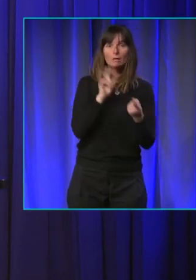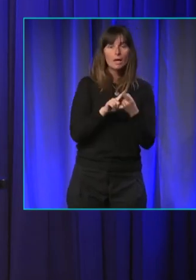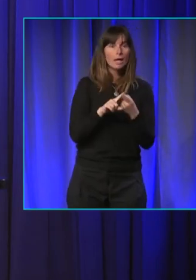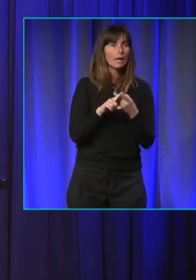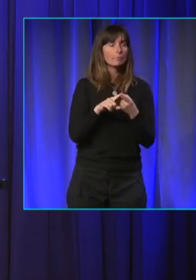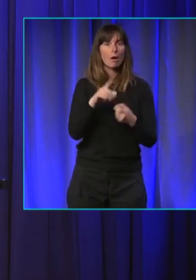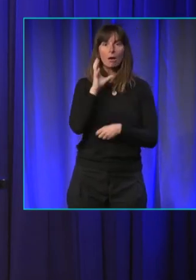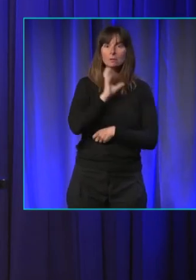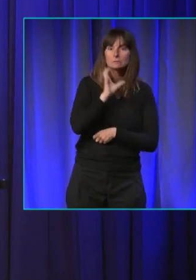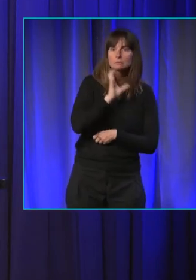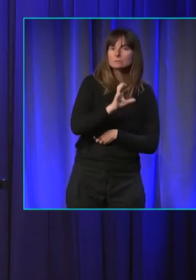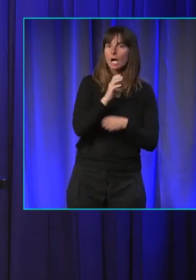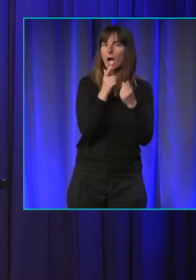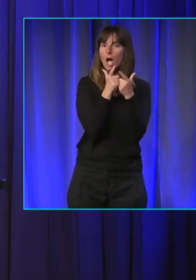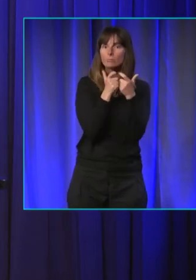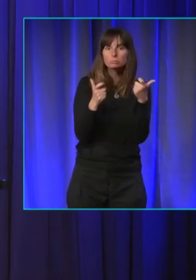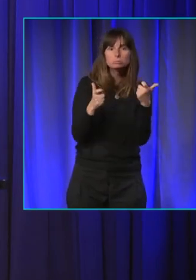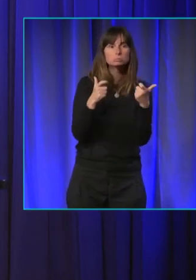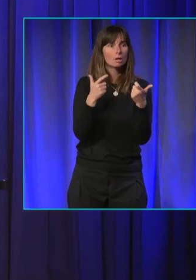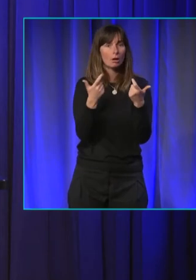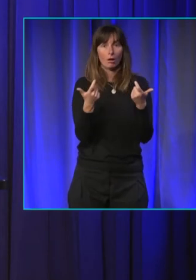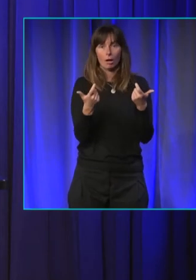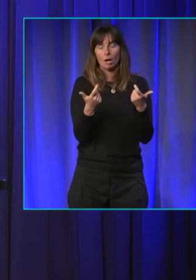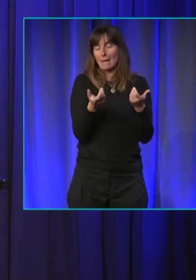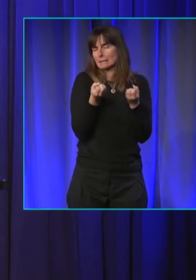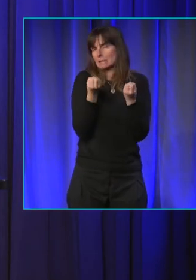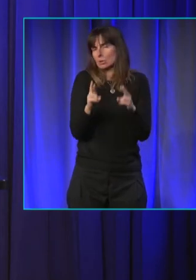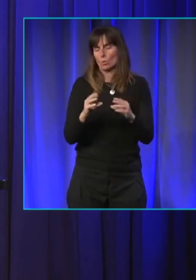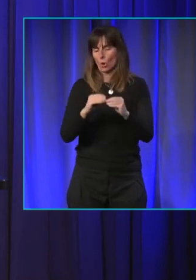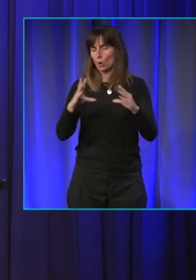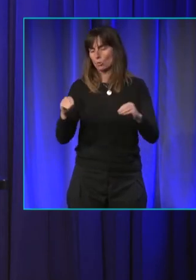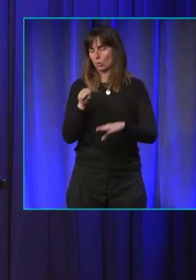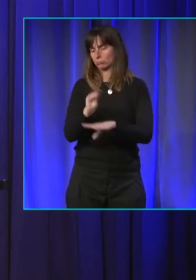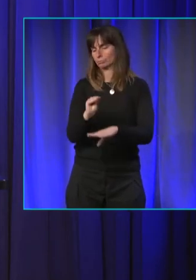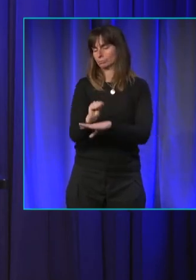en glycogène, c'est sûr que là, le muscle, il n'a plus son substrat,